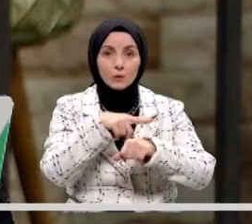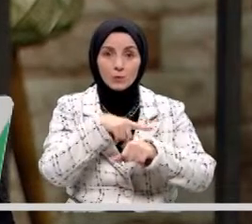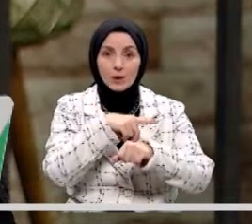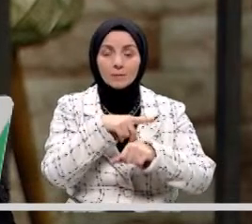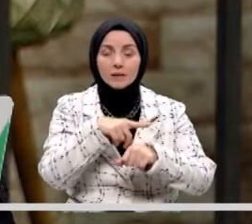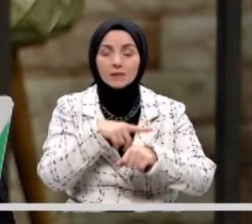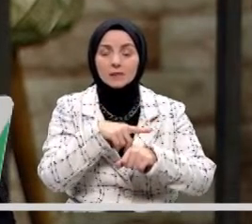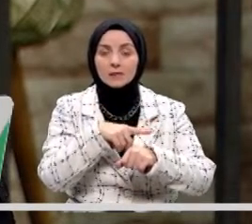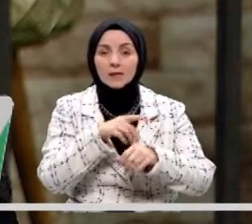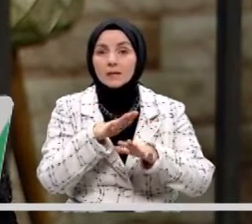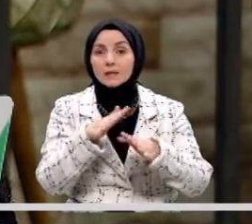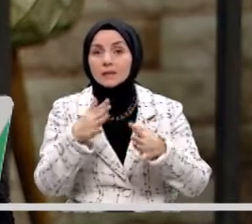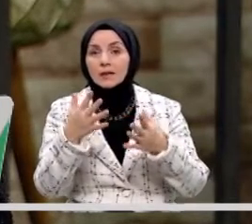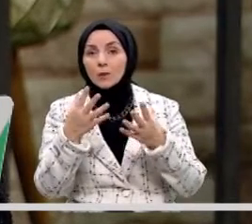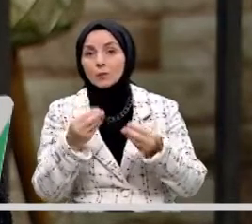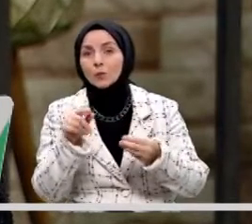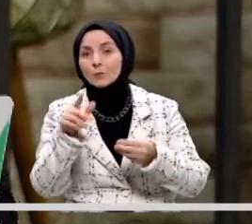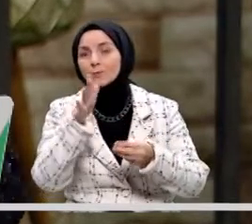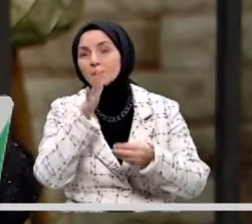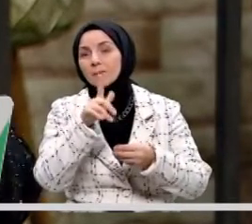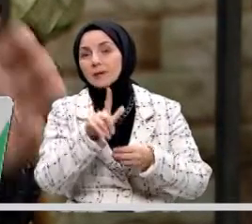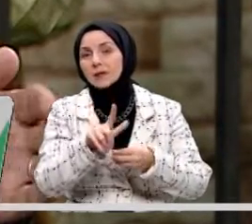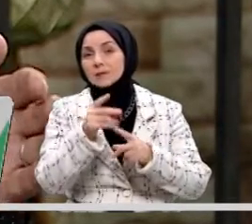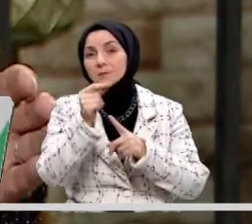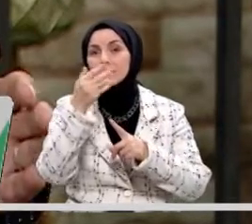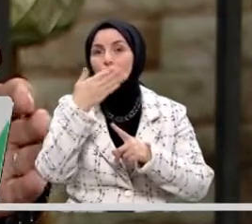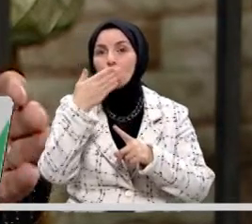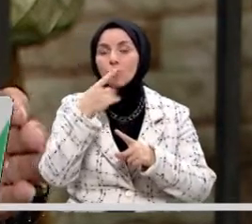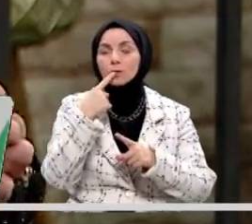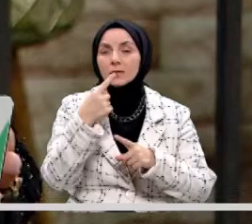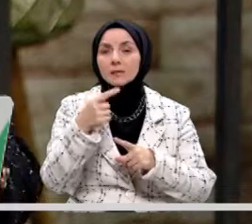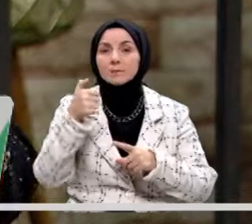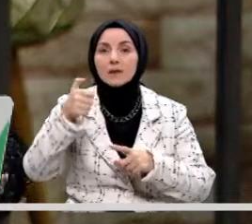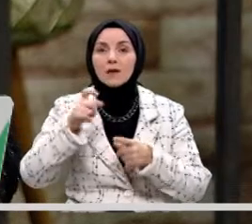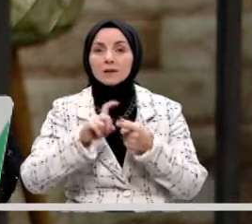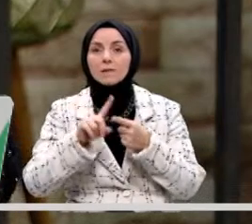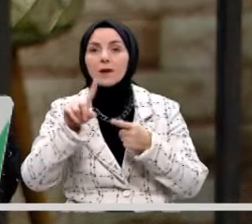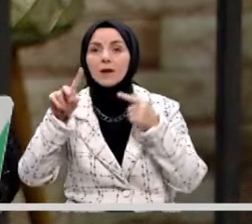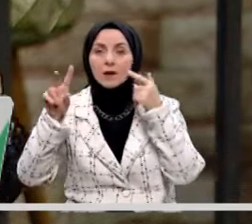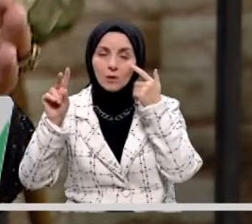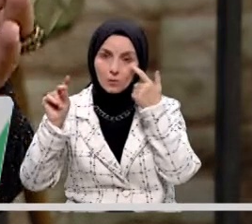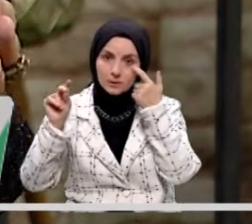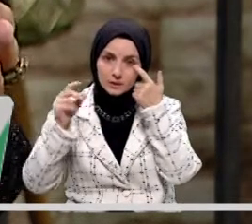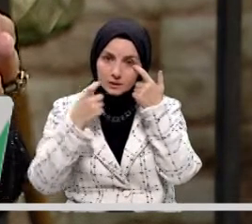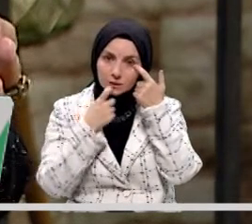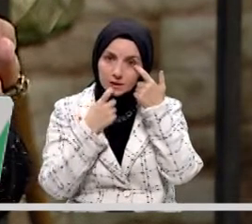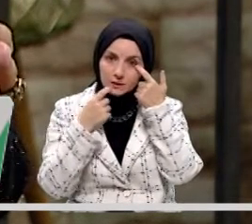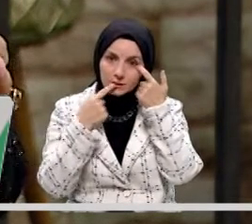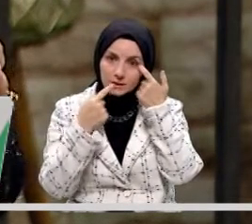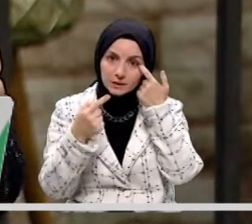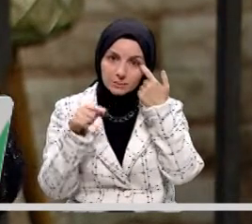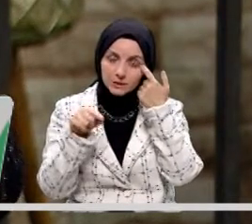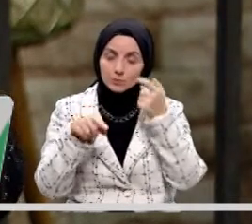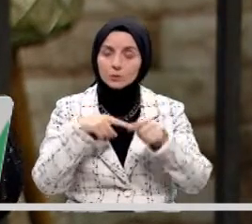konuları bilmeniz ilkokul dönemi dediğimiz 6 ve 12 yaş döneminde biraz da ortaokula geçiyor ergenliğin işte